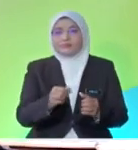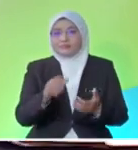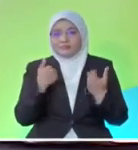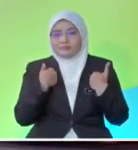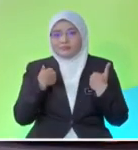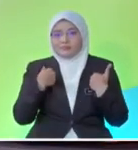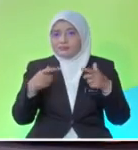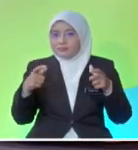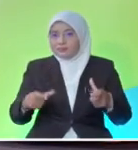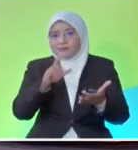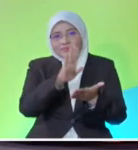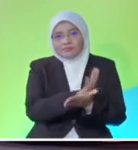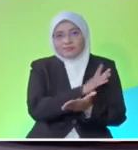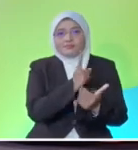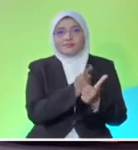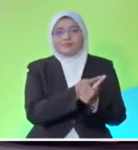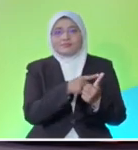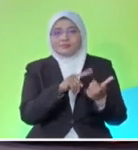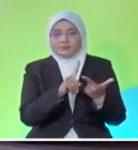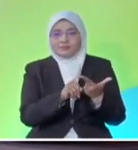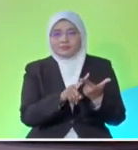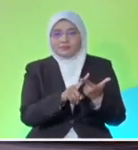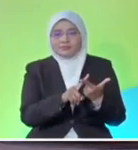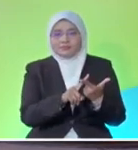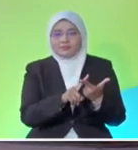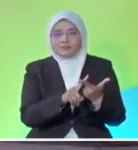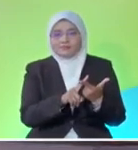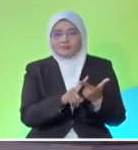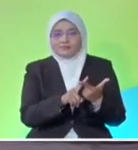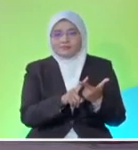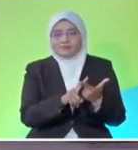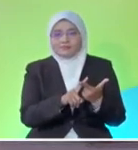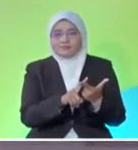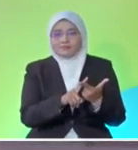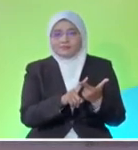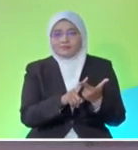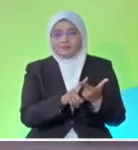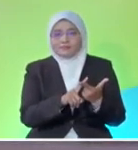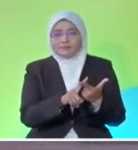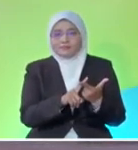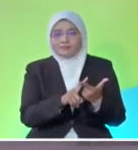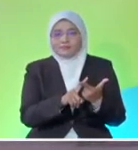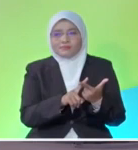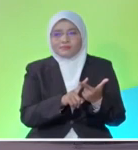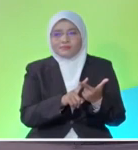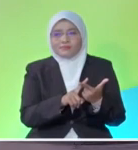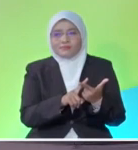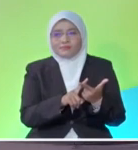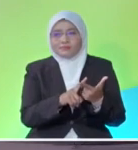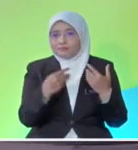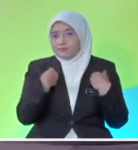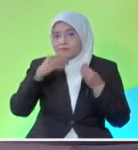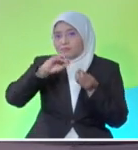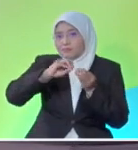baik. Baik. Dan dalam kotak ni kotak rahsia. Wah. Kita ada bahan-bahannya. Apa kita ada